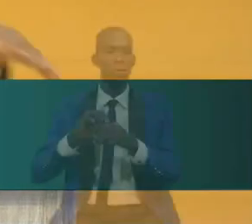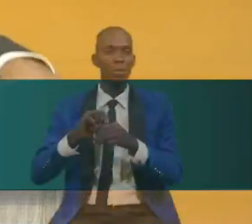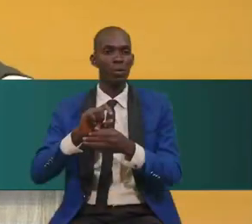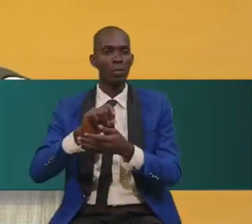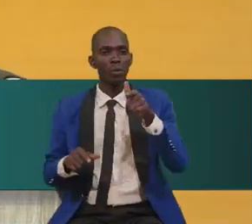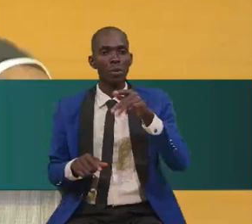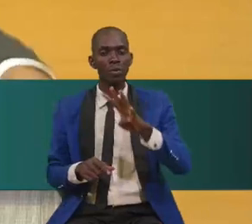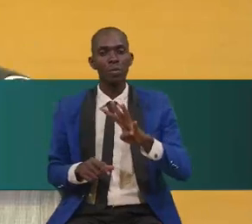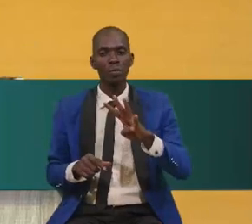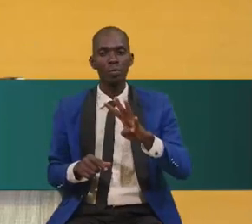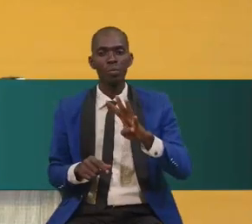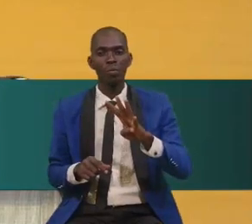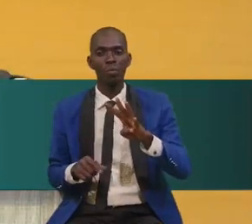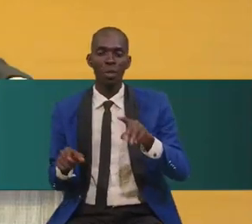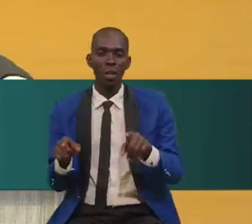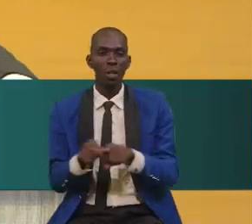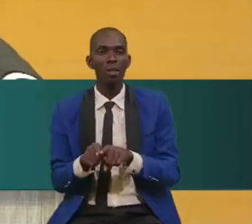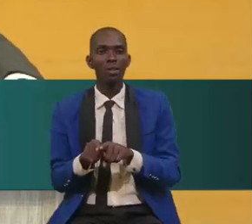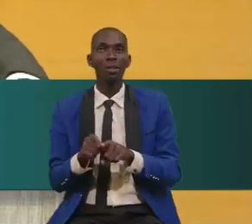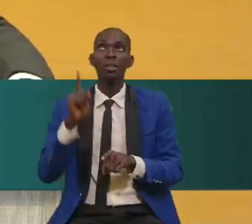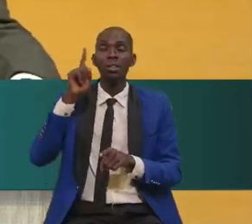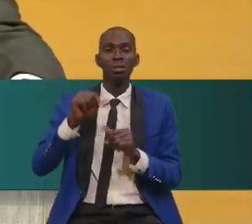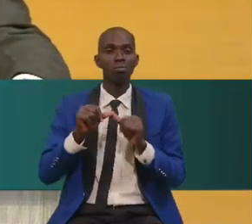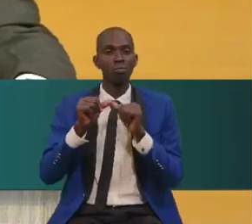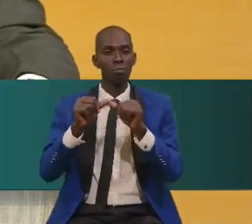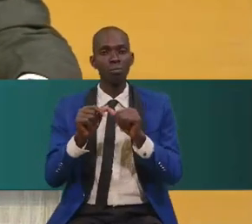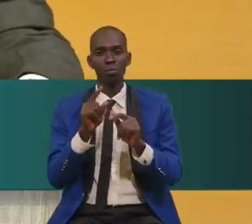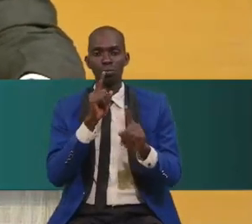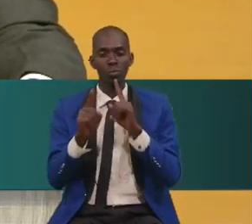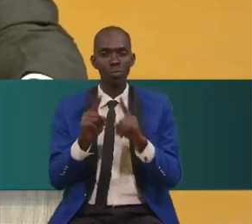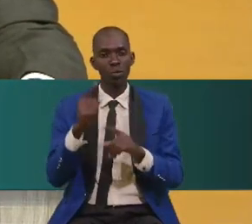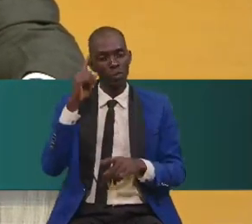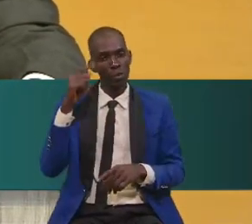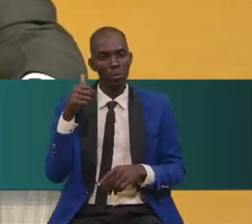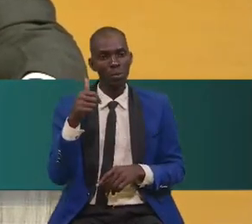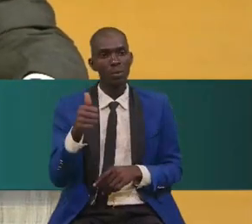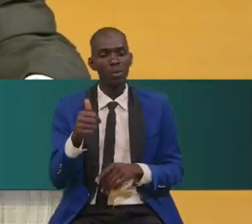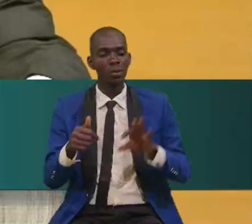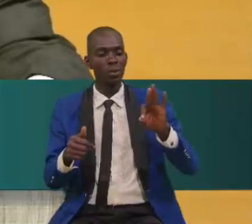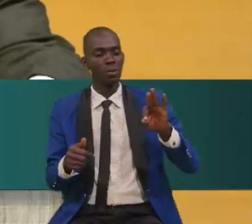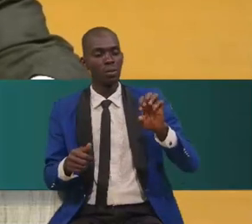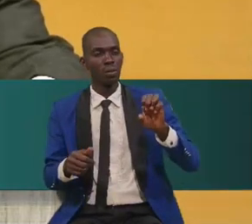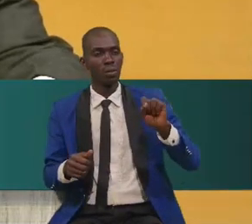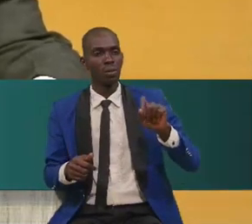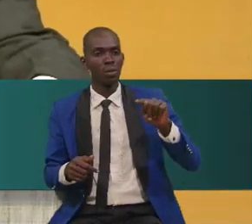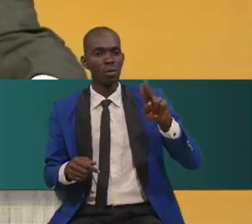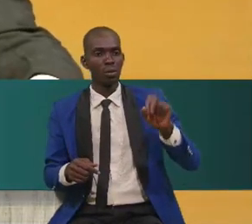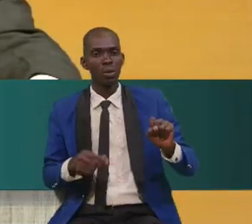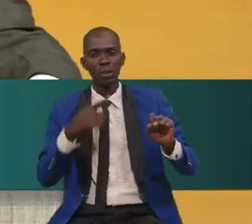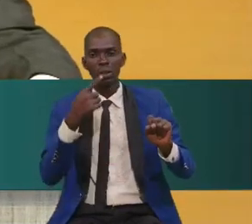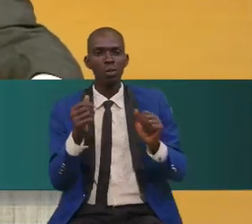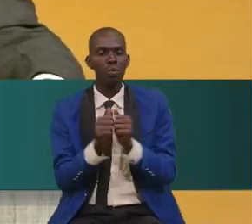Verset 24, comme il parlait ainsi, pour sa justification, Festus dit à haute voix, tu es